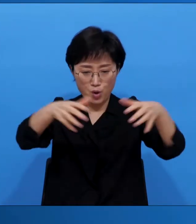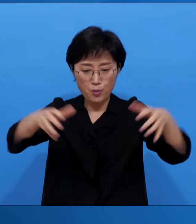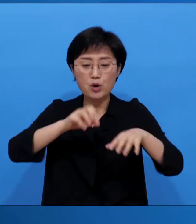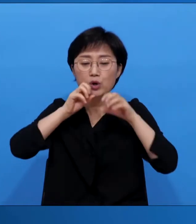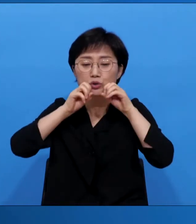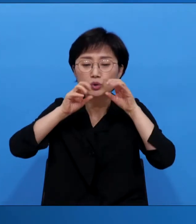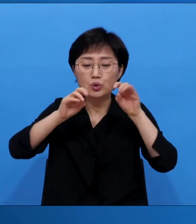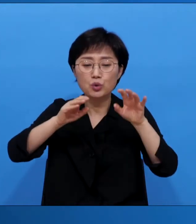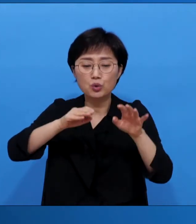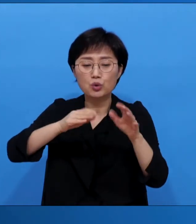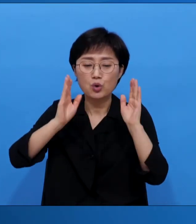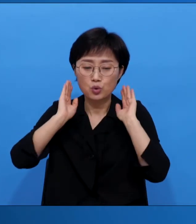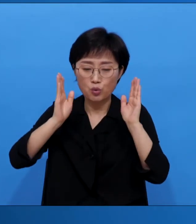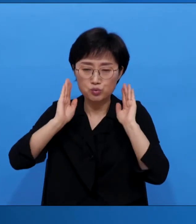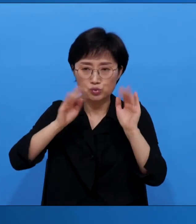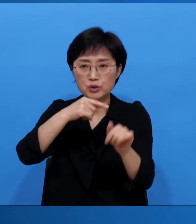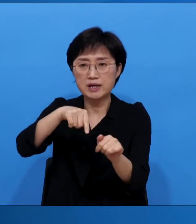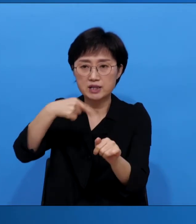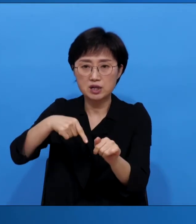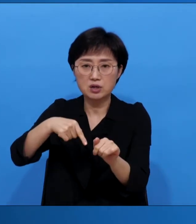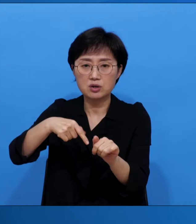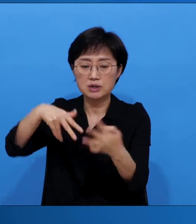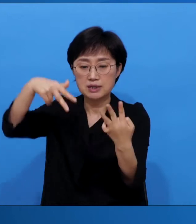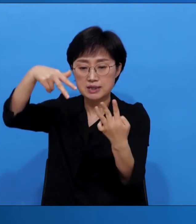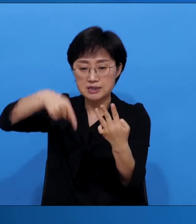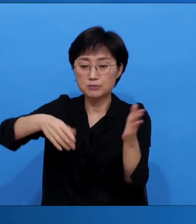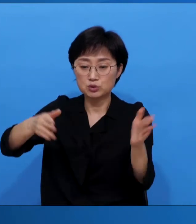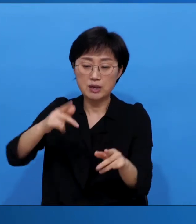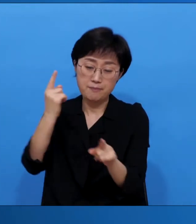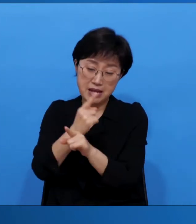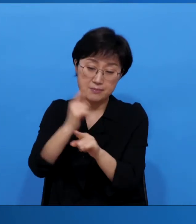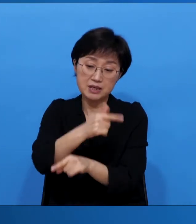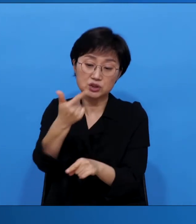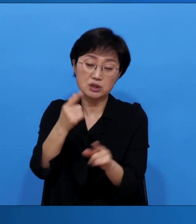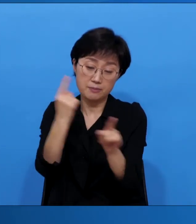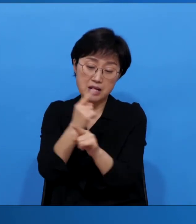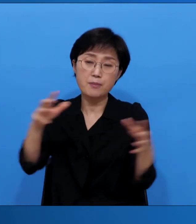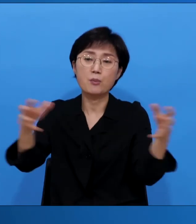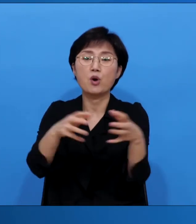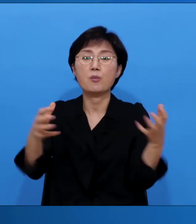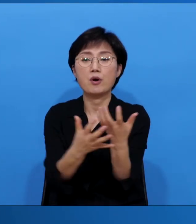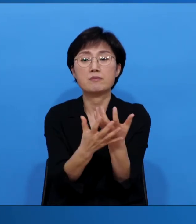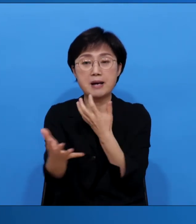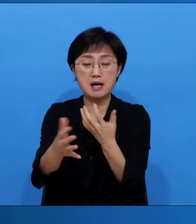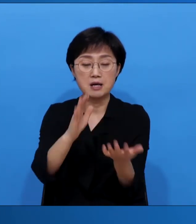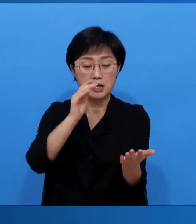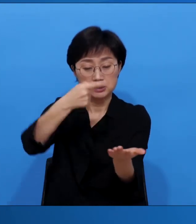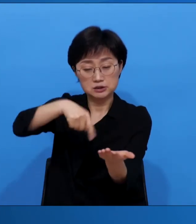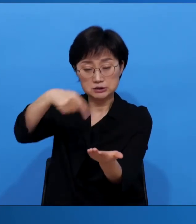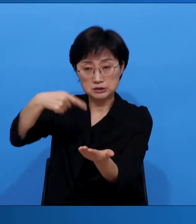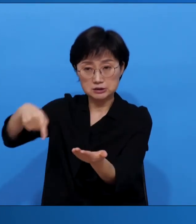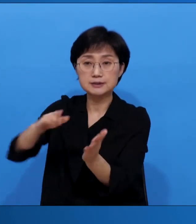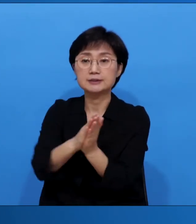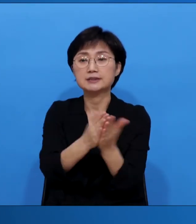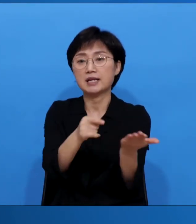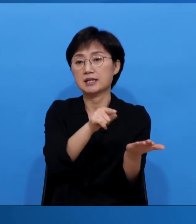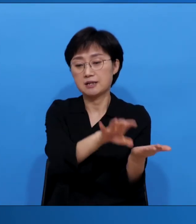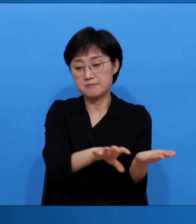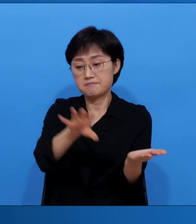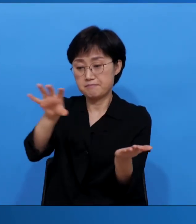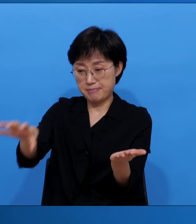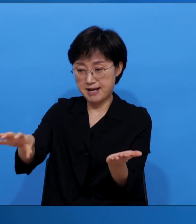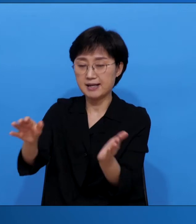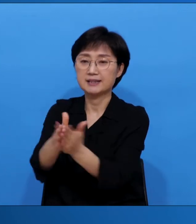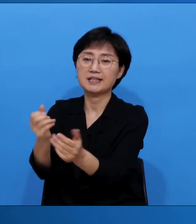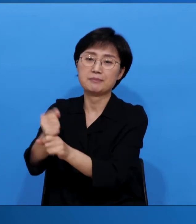실시하였으며 이어서 3주 동안 매일 저녁 집회를 가졌는데 이 시기에 훈련시킨 교재가 평신도가 읽을